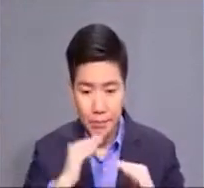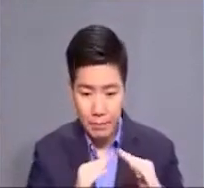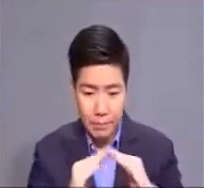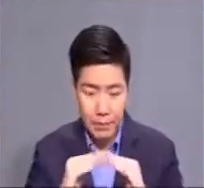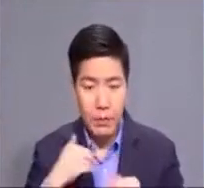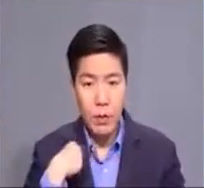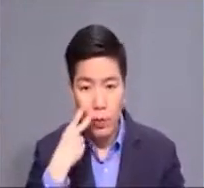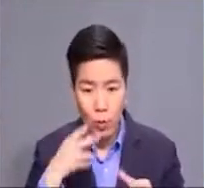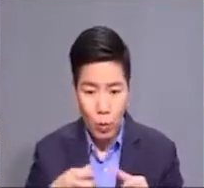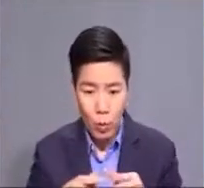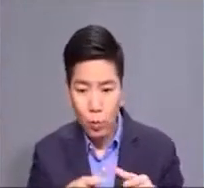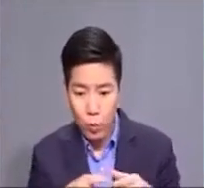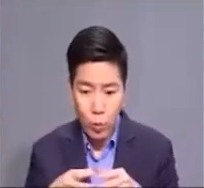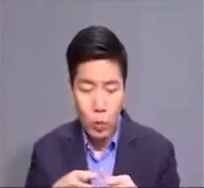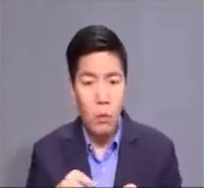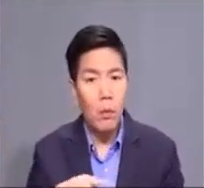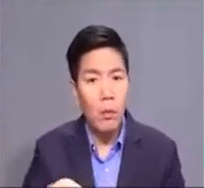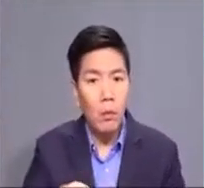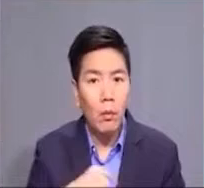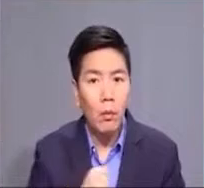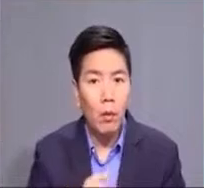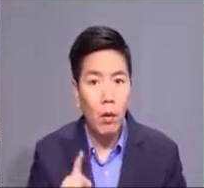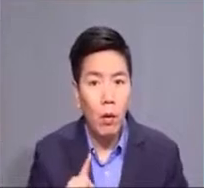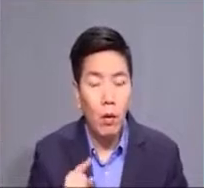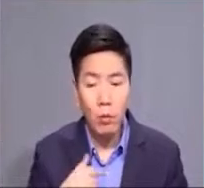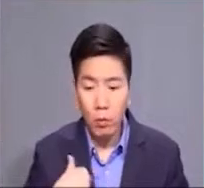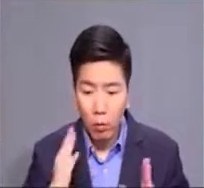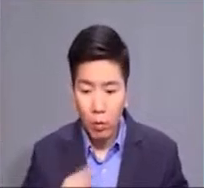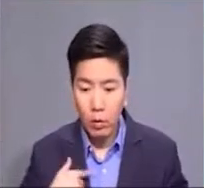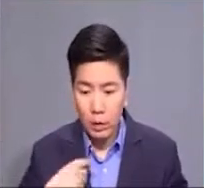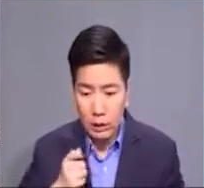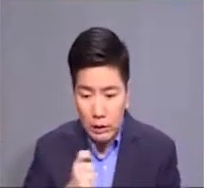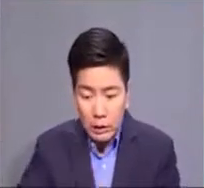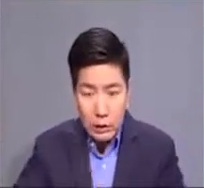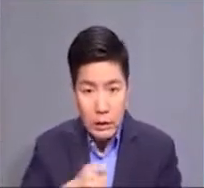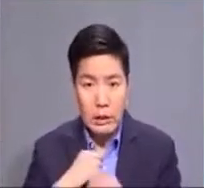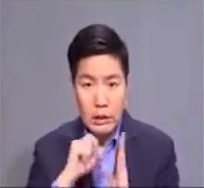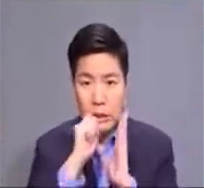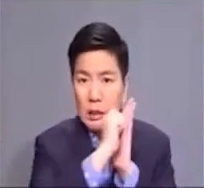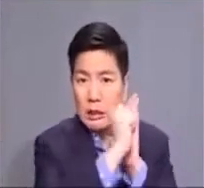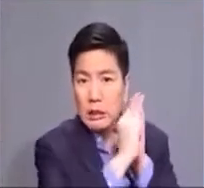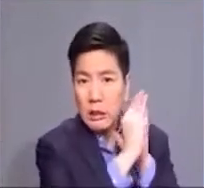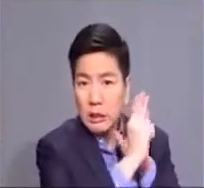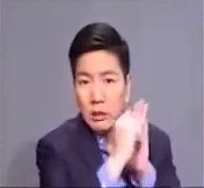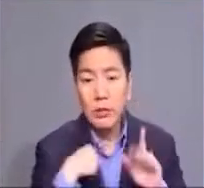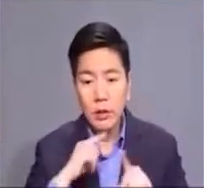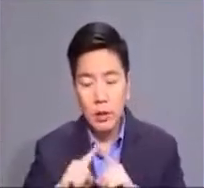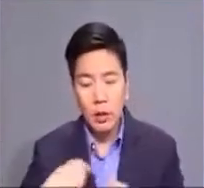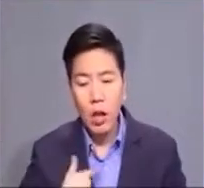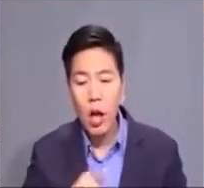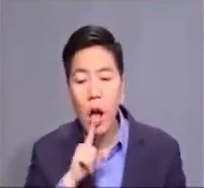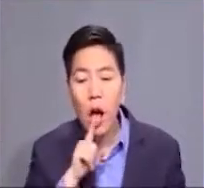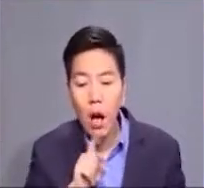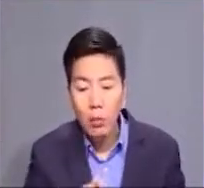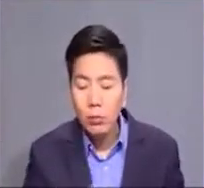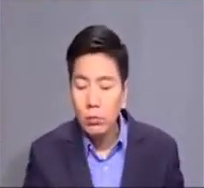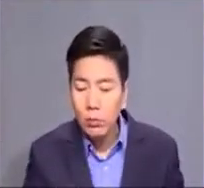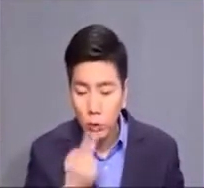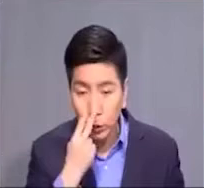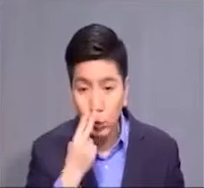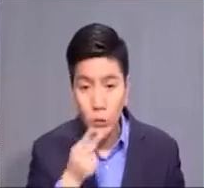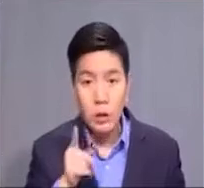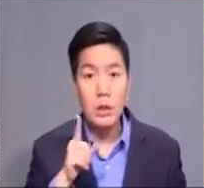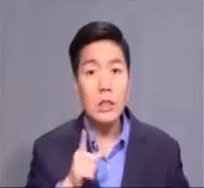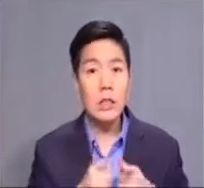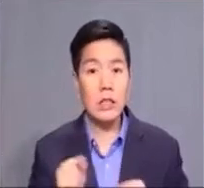งอุ้ยเข้ามาชุมนุมกัน อ ่ะโอ้แล้วก็มีเจ้าหน้าที่ทกสมาเขียนอะไรก็ไม่รู้นะคะก็เลยไปถามเดี๋ยวไปดูกันนะ